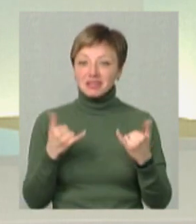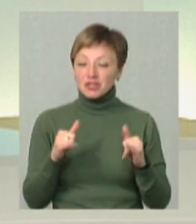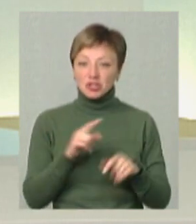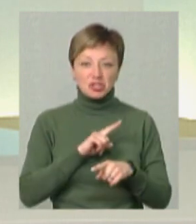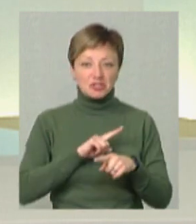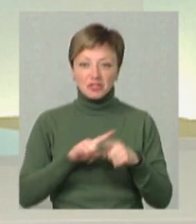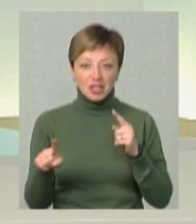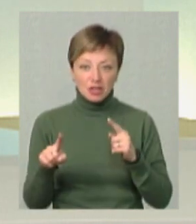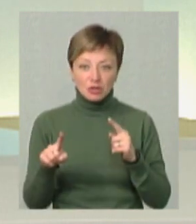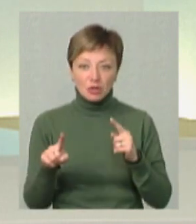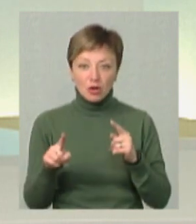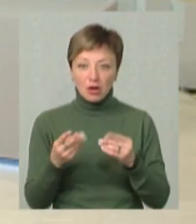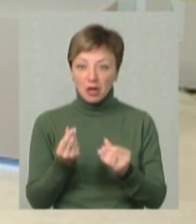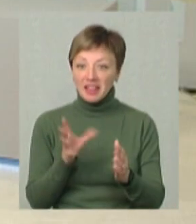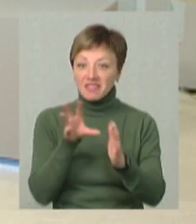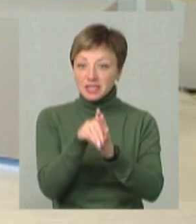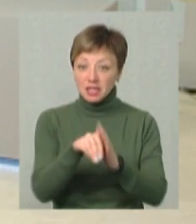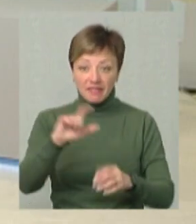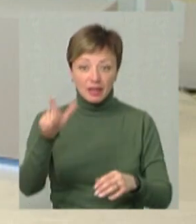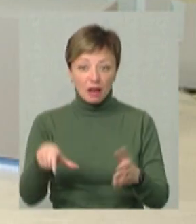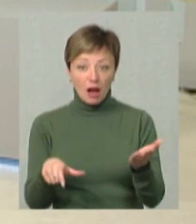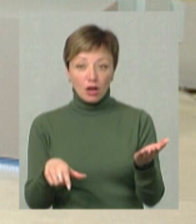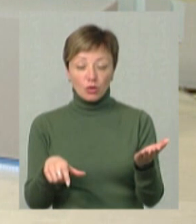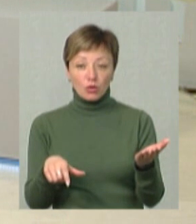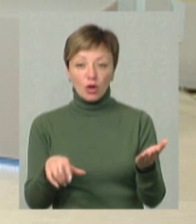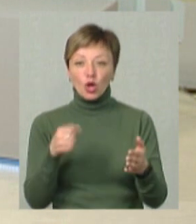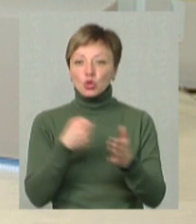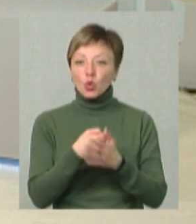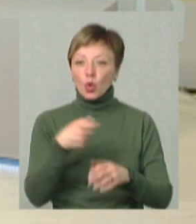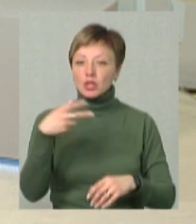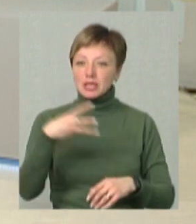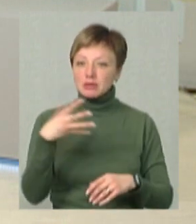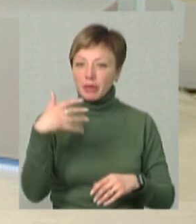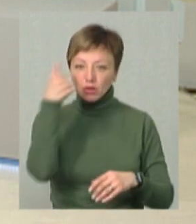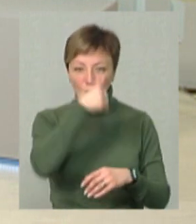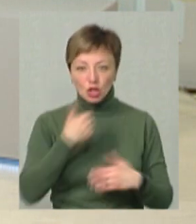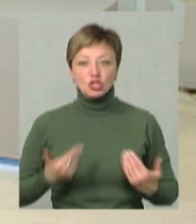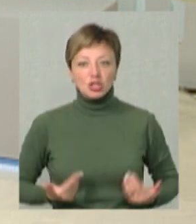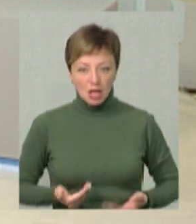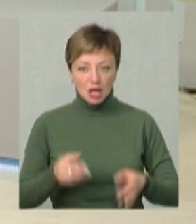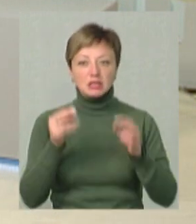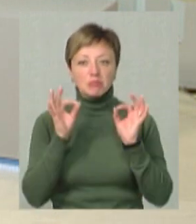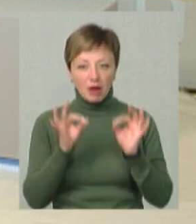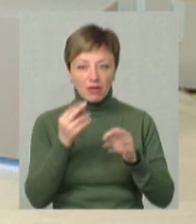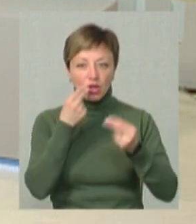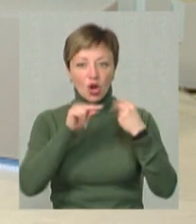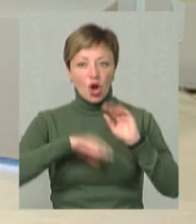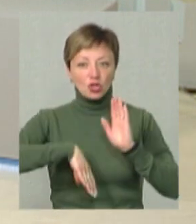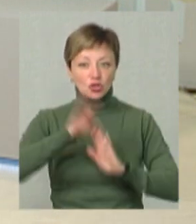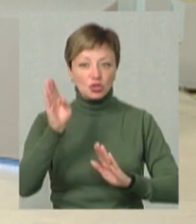дуже швидко прийшов з інвестиціями в Італію. І до 35-го року життя там справді набагато краще